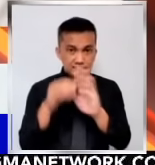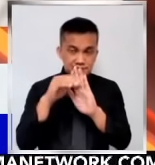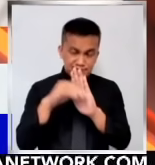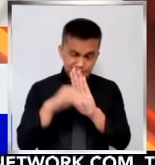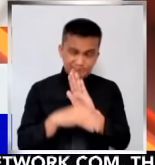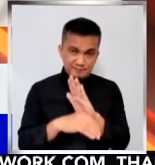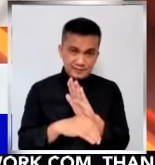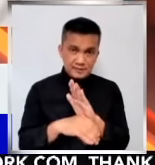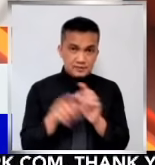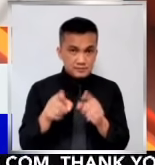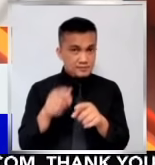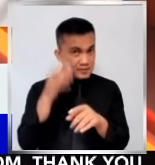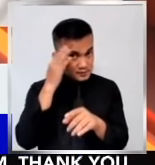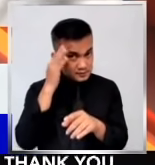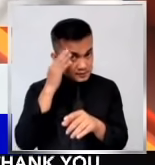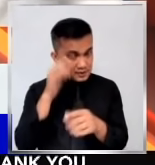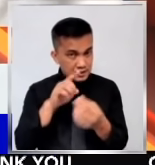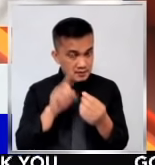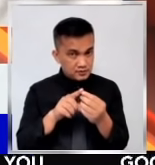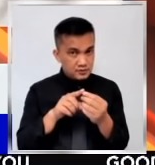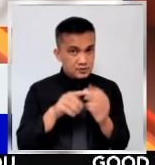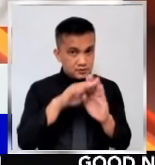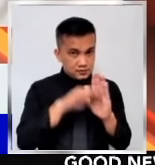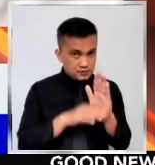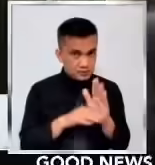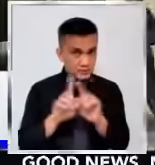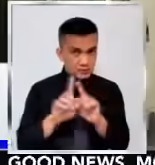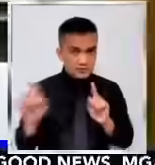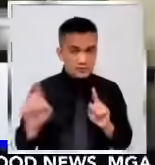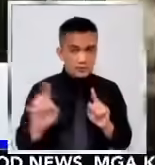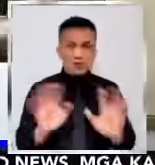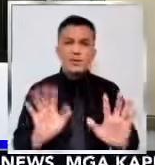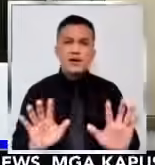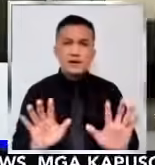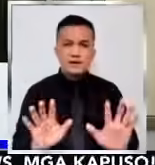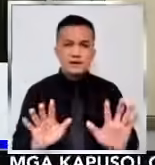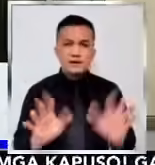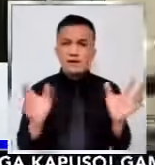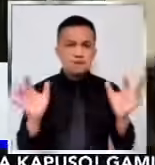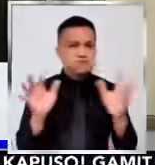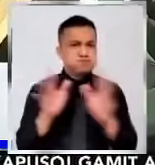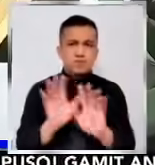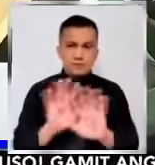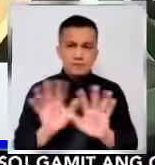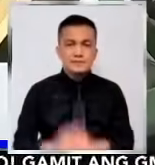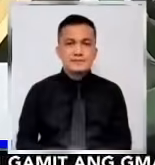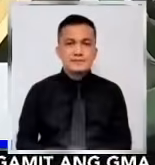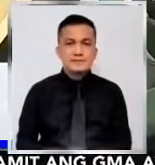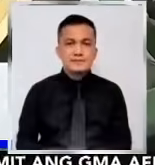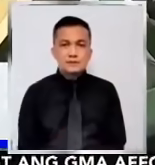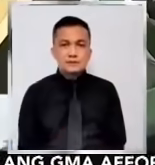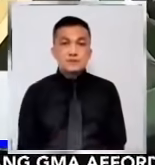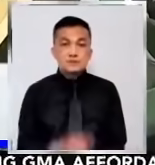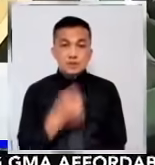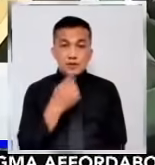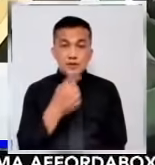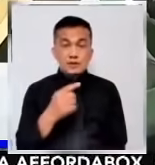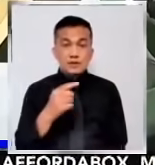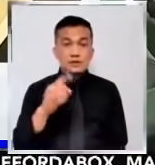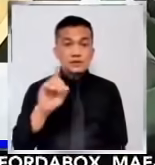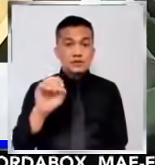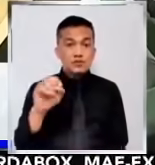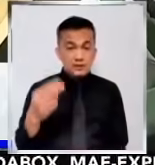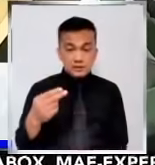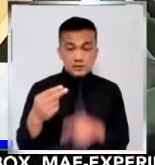health protocols. Huwag muna siguro ngayon mga mass gatherings. Naniguro naman ang Department of Health na hindi lamang